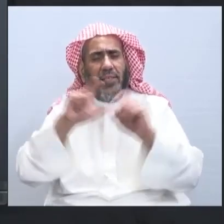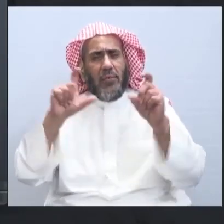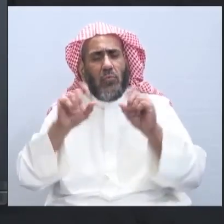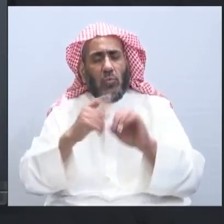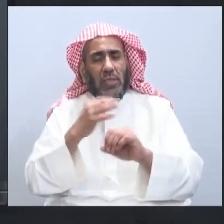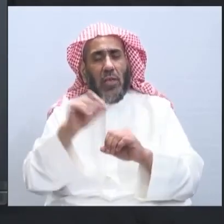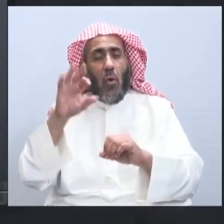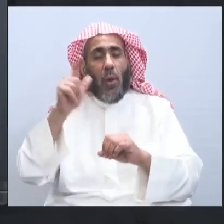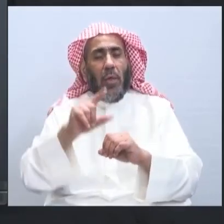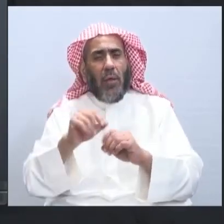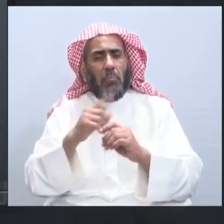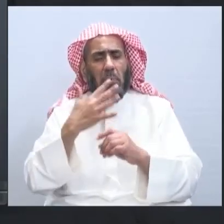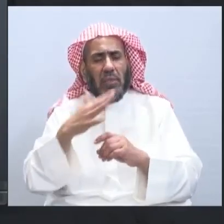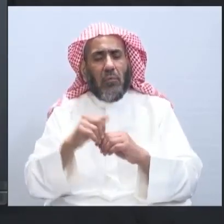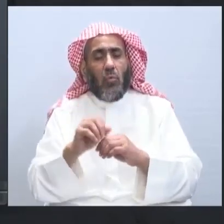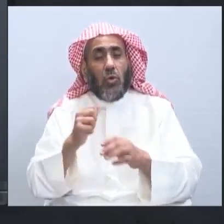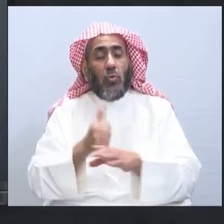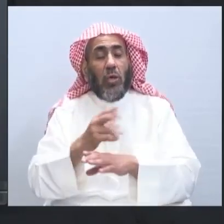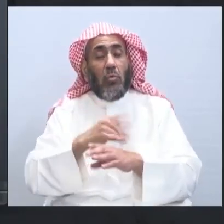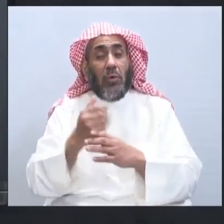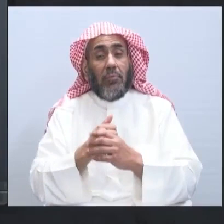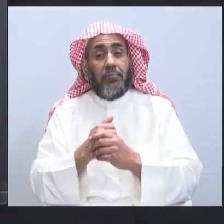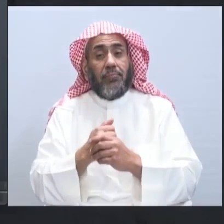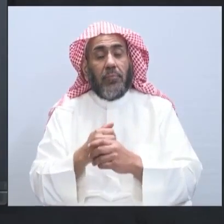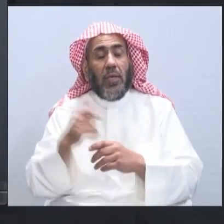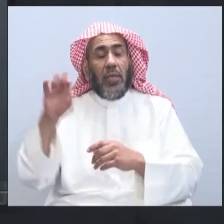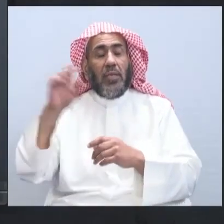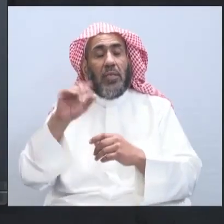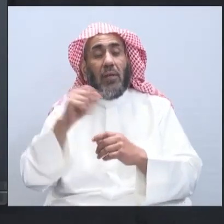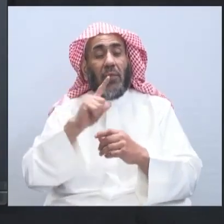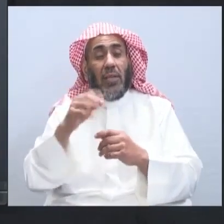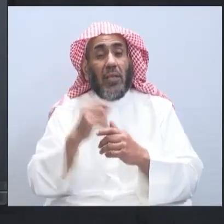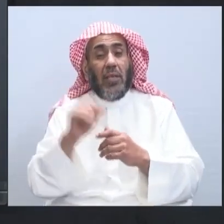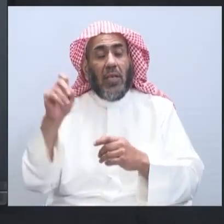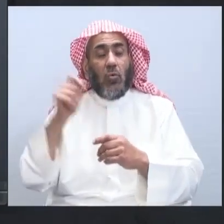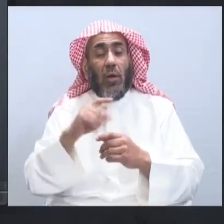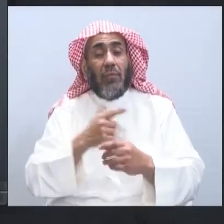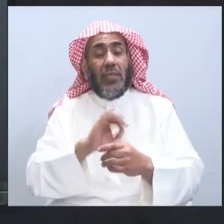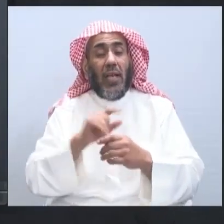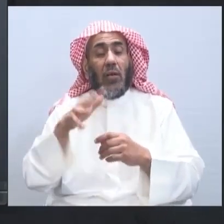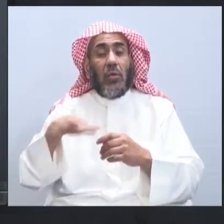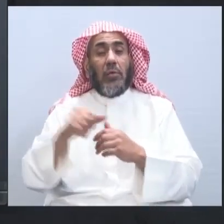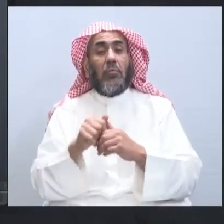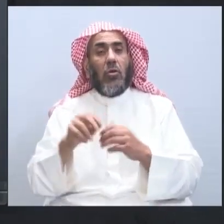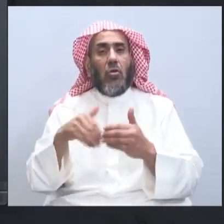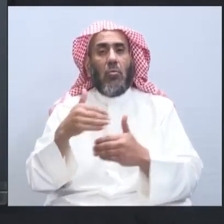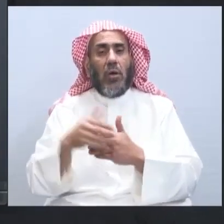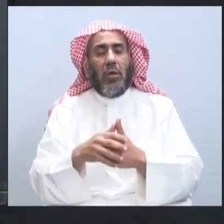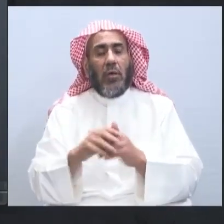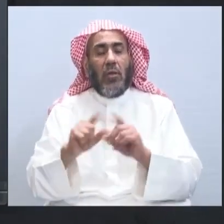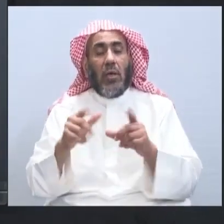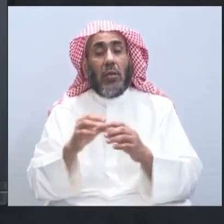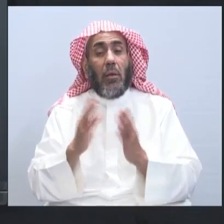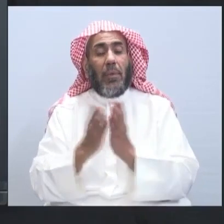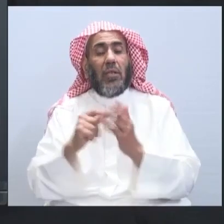على لسان اللغه العربيه في بساطتها واسلوبه ثم عرفنا ايضا خير الدين الزركلي في حديث نجوى في اشتياق ايضا ال وطنه ثم ظهرت